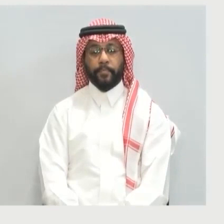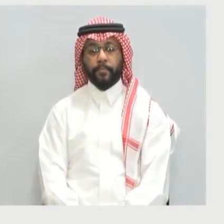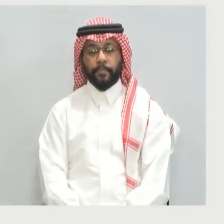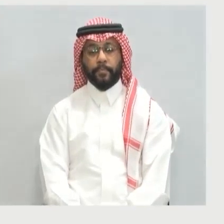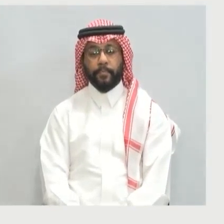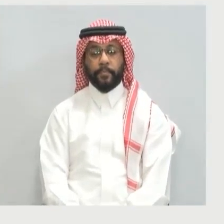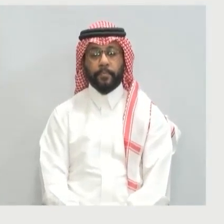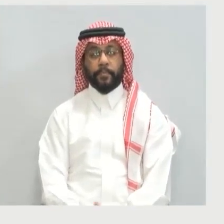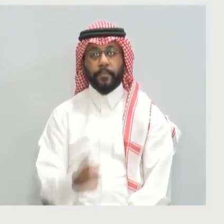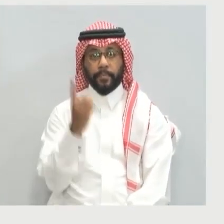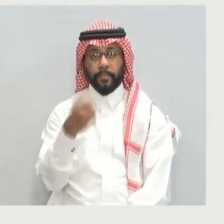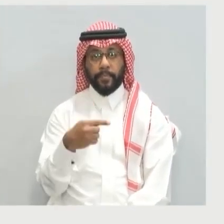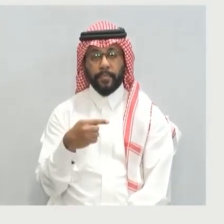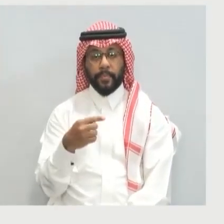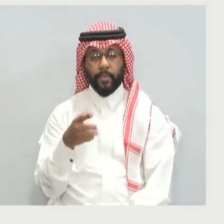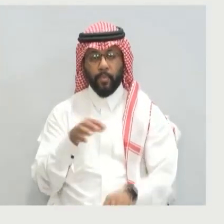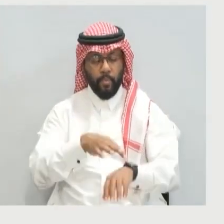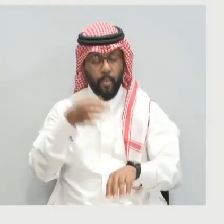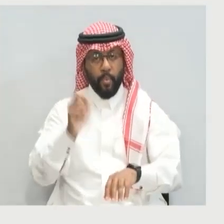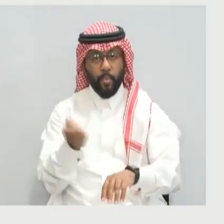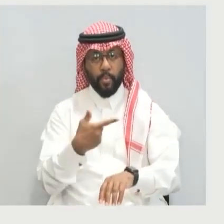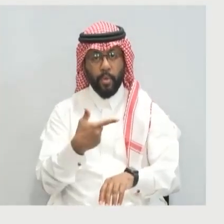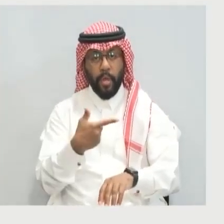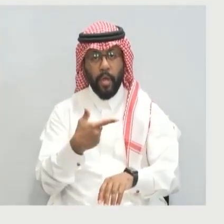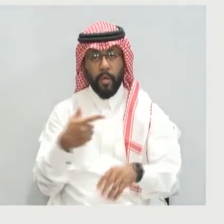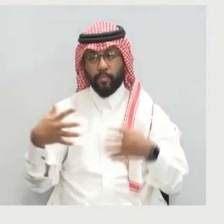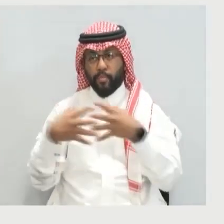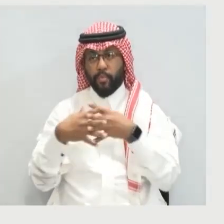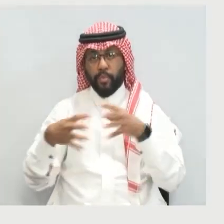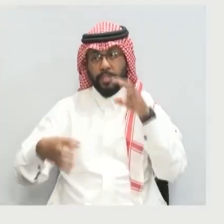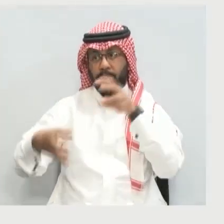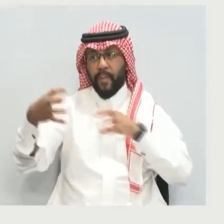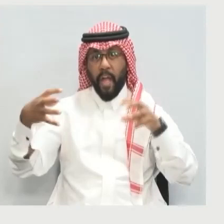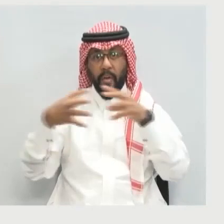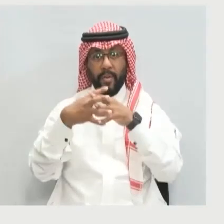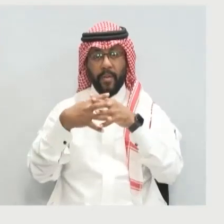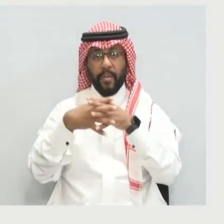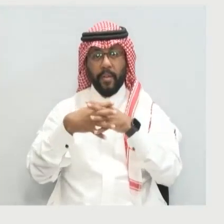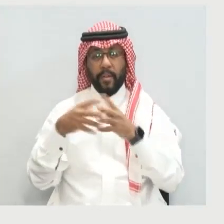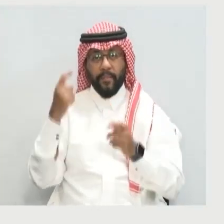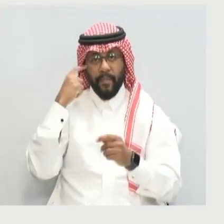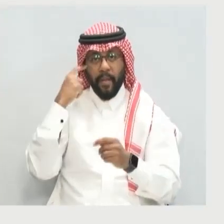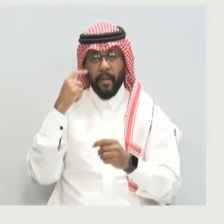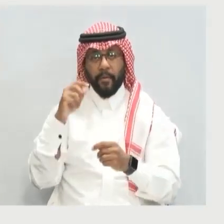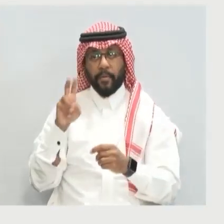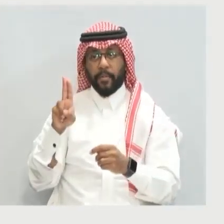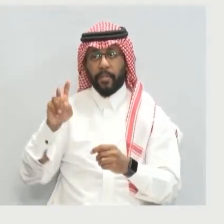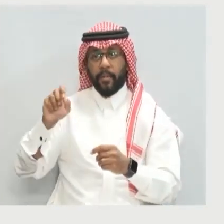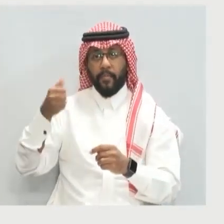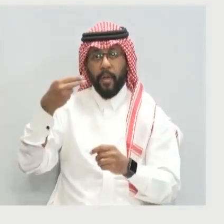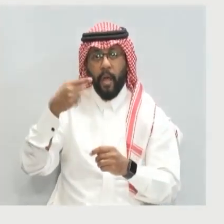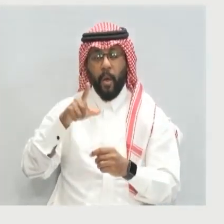النواتج بالنسبه يقول احسب متوسط سرعه التفاعل بين الجزيئات اي وبي اذا تغير تركيز الماده